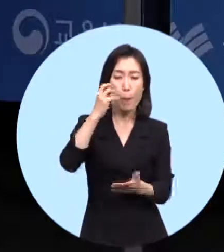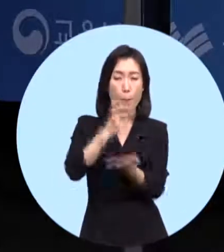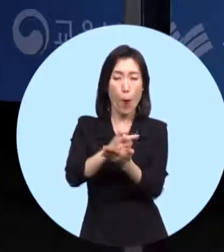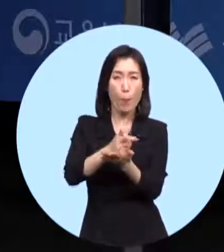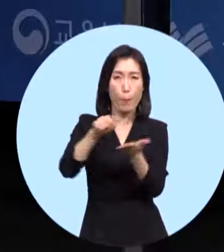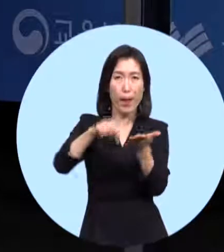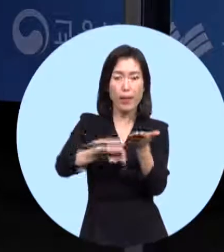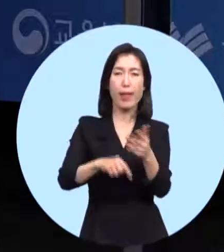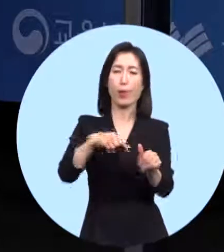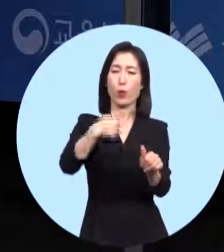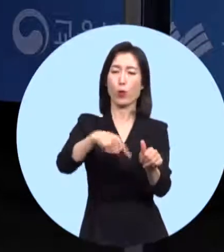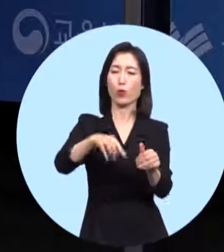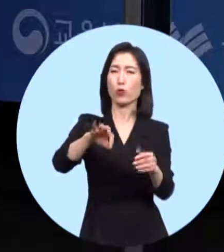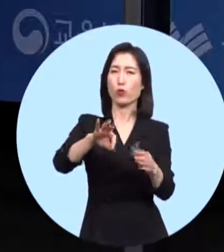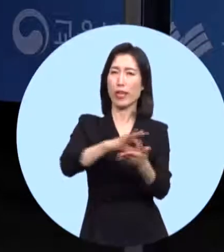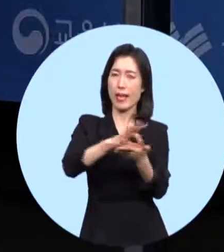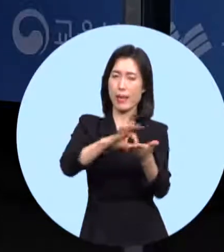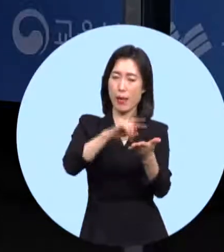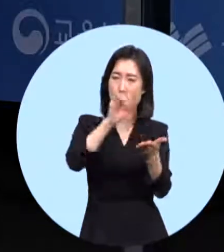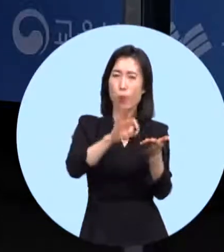평생교육을 포함한 교육 재정은